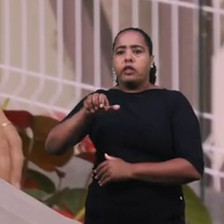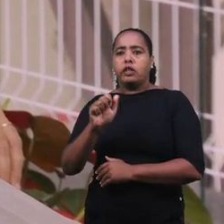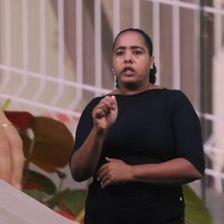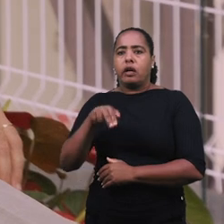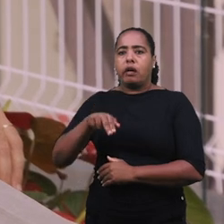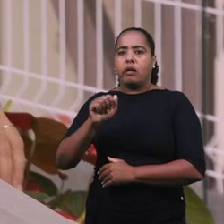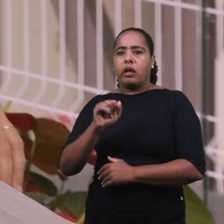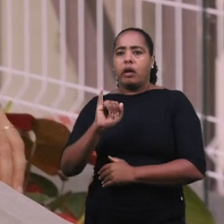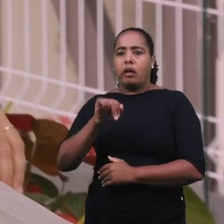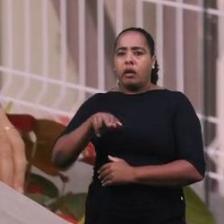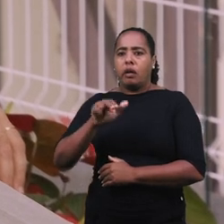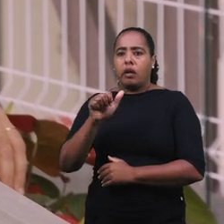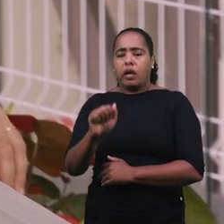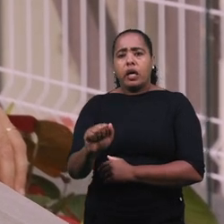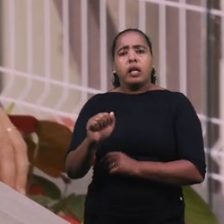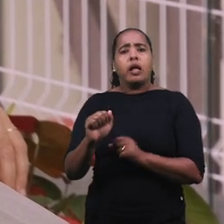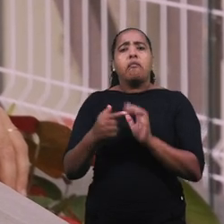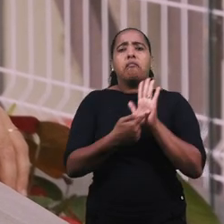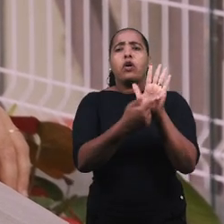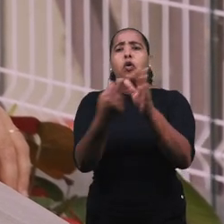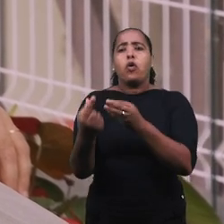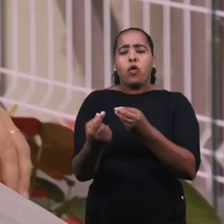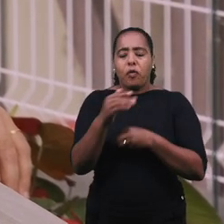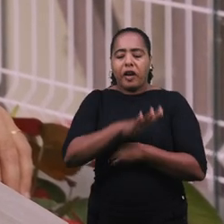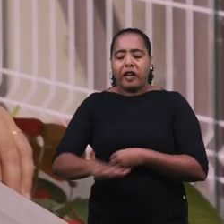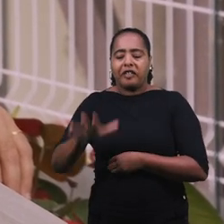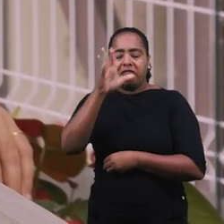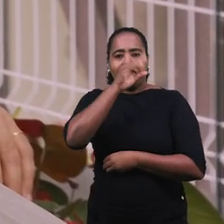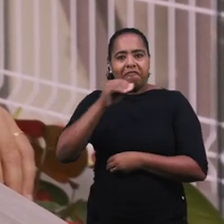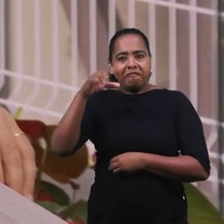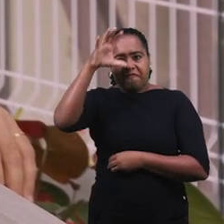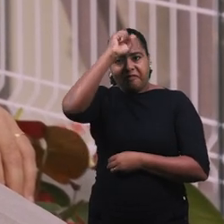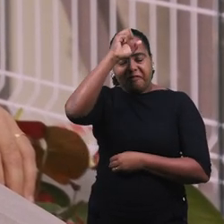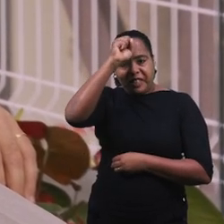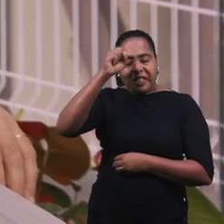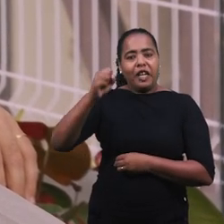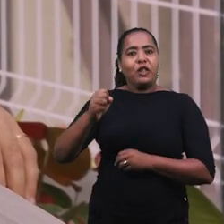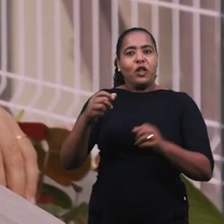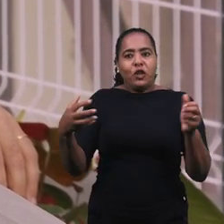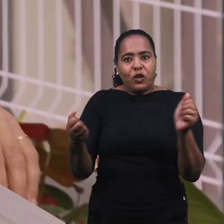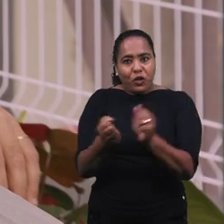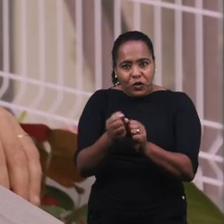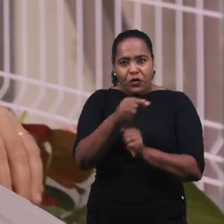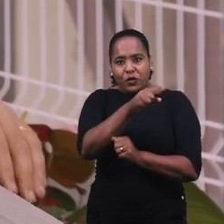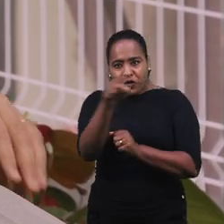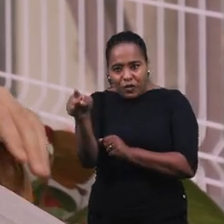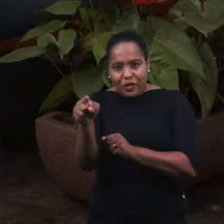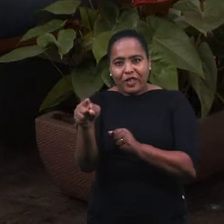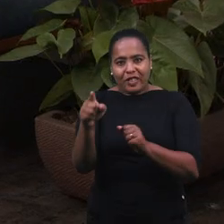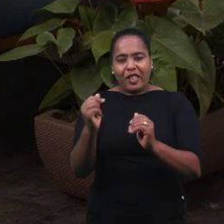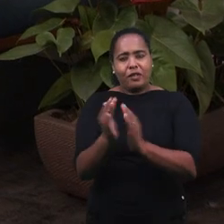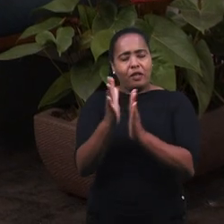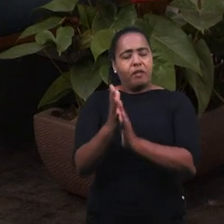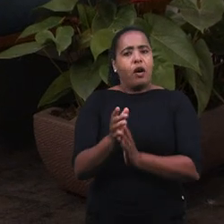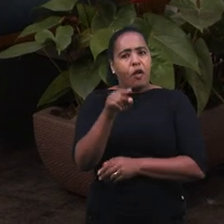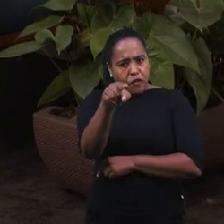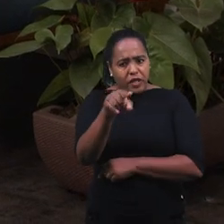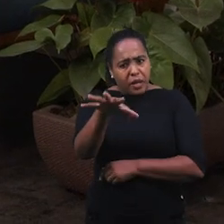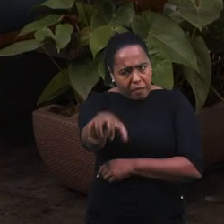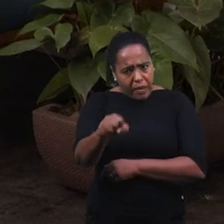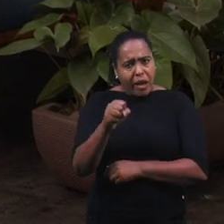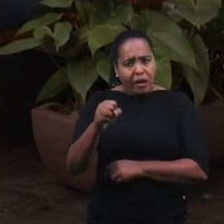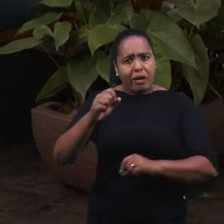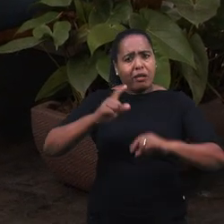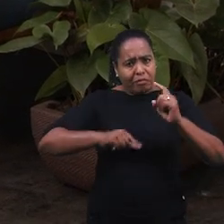adolescents apprennent et va jouer la louange avec vous. Prenez votre instrument et nous allons